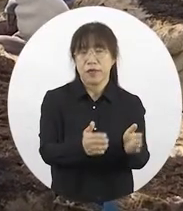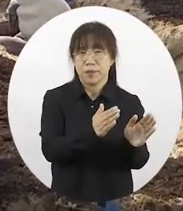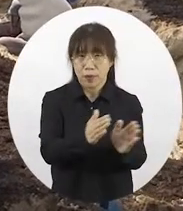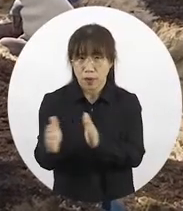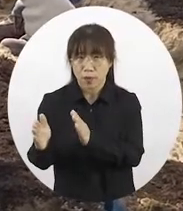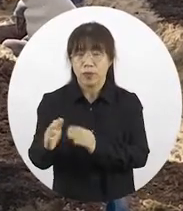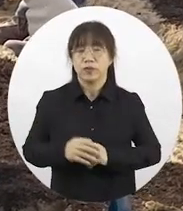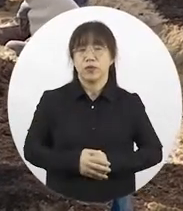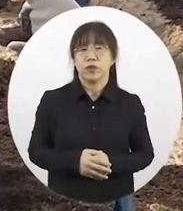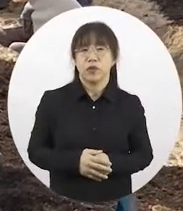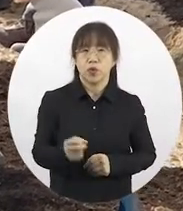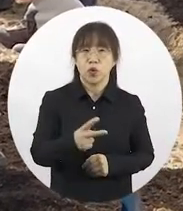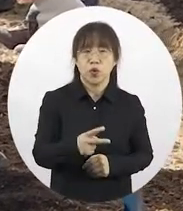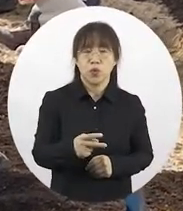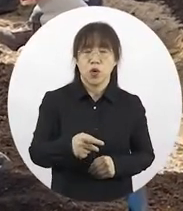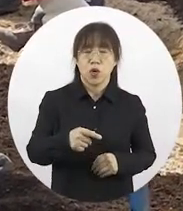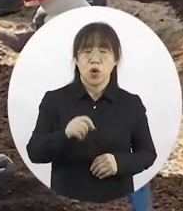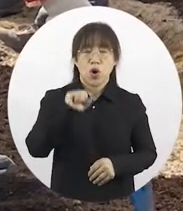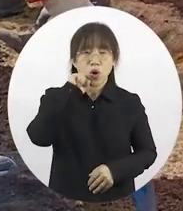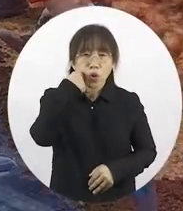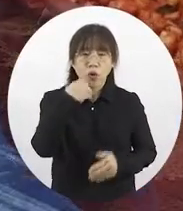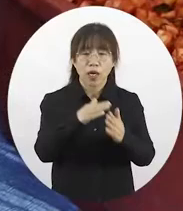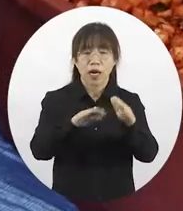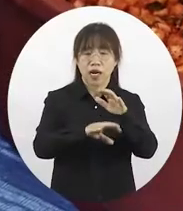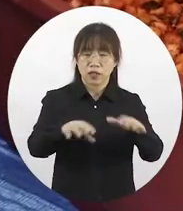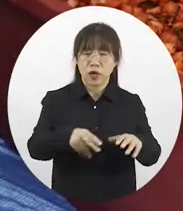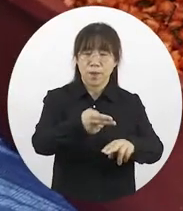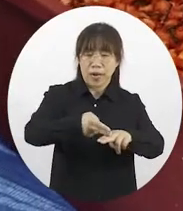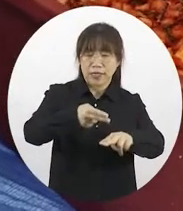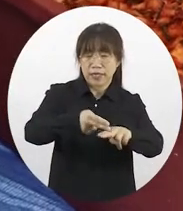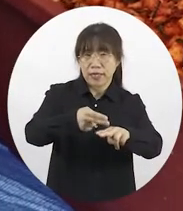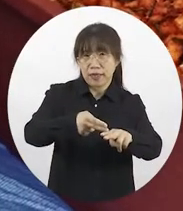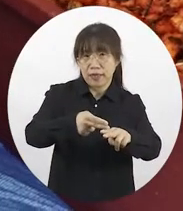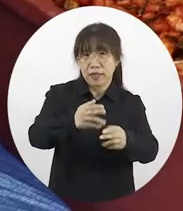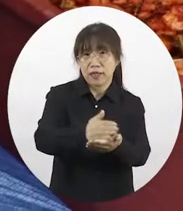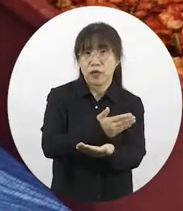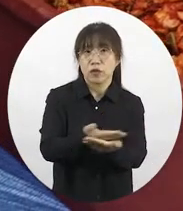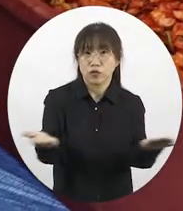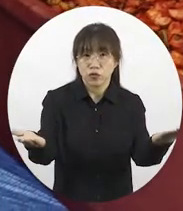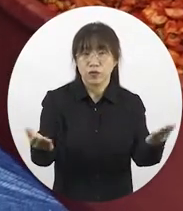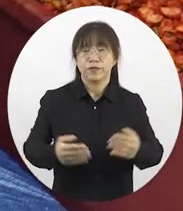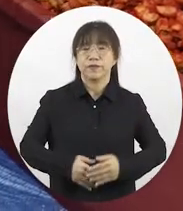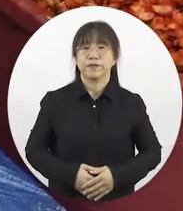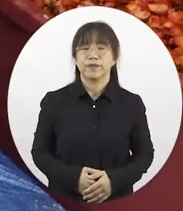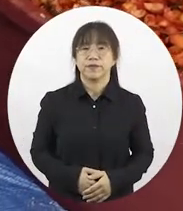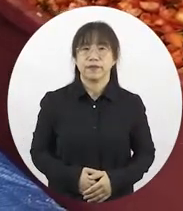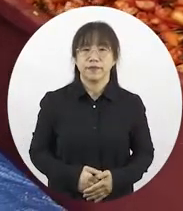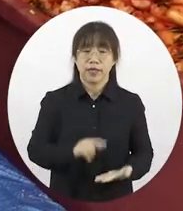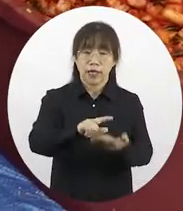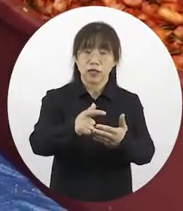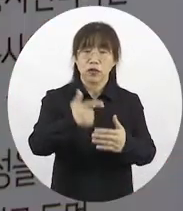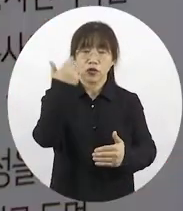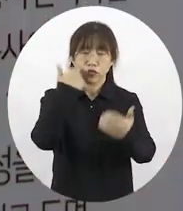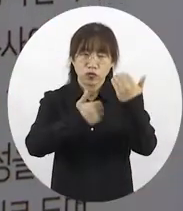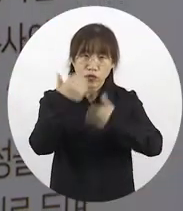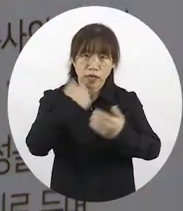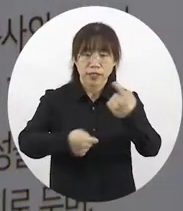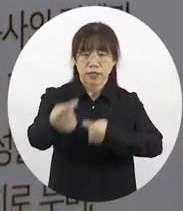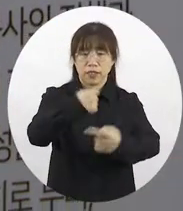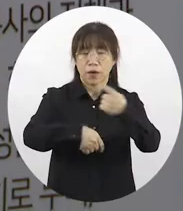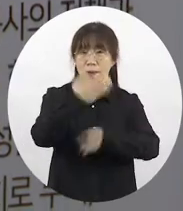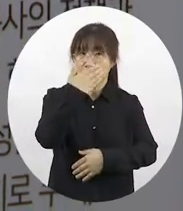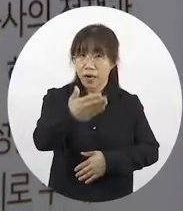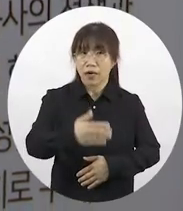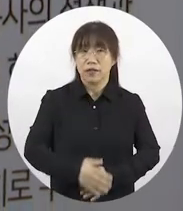캠페인 저소득가구 밑반찬 지원 등 지역 사회를 위한 나눔 활동을 전개하고 있습니다 강소 국민이라면